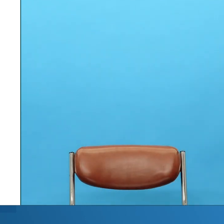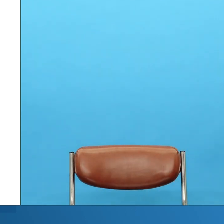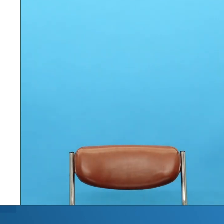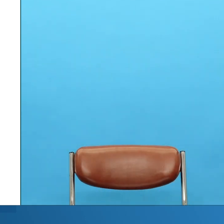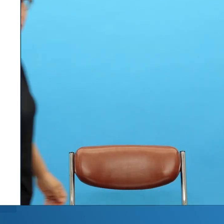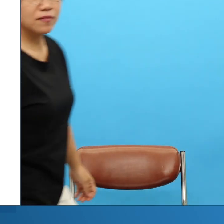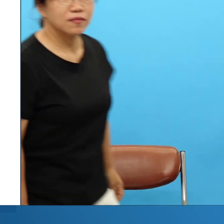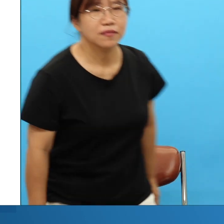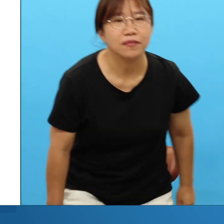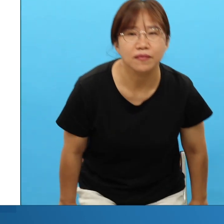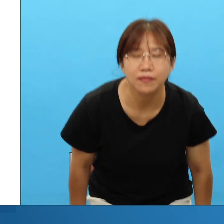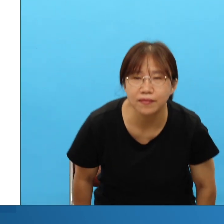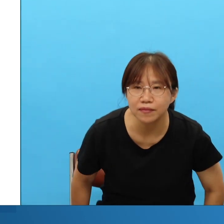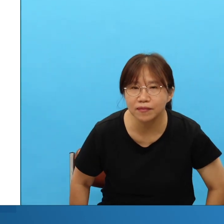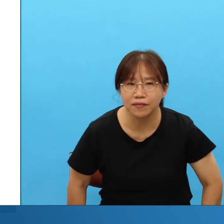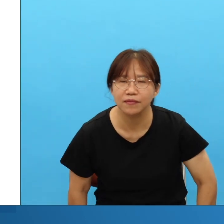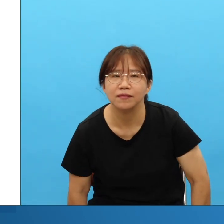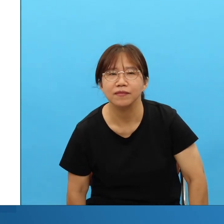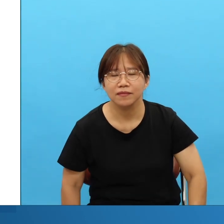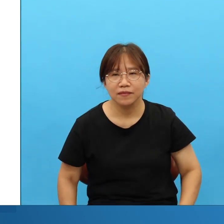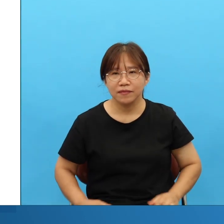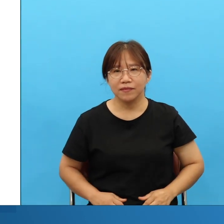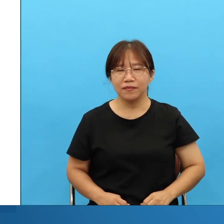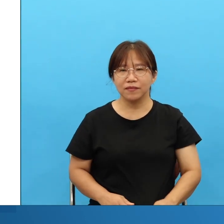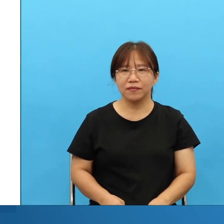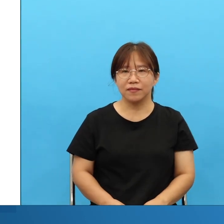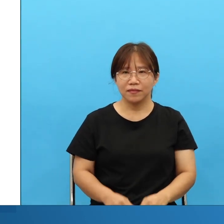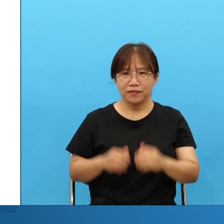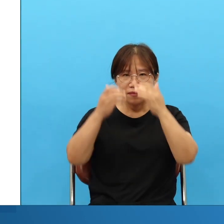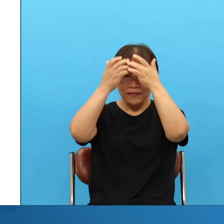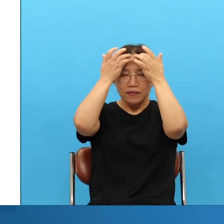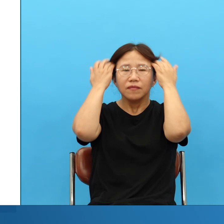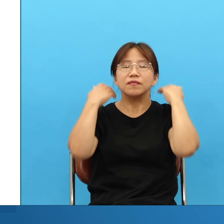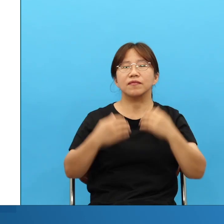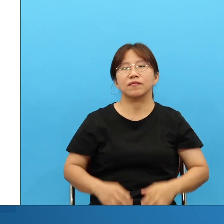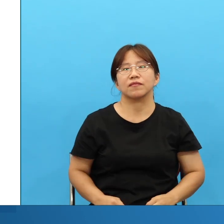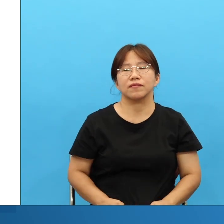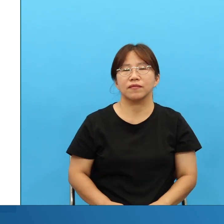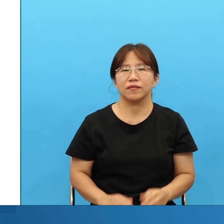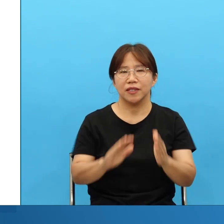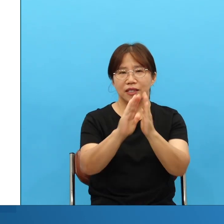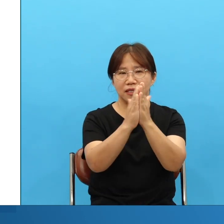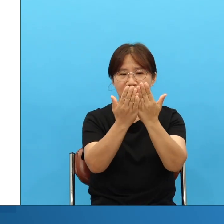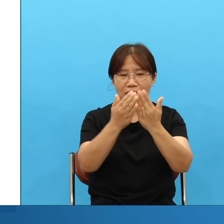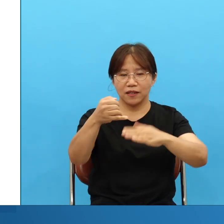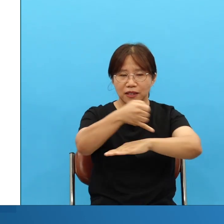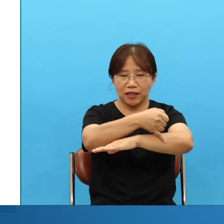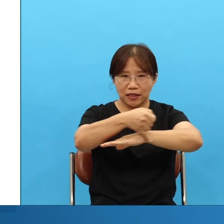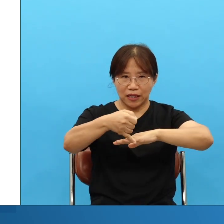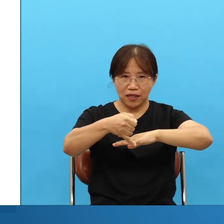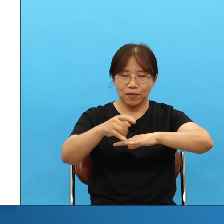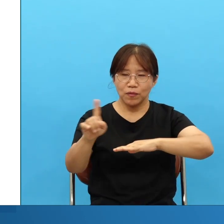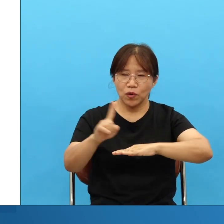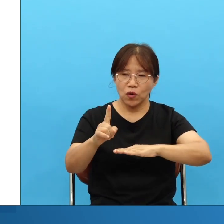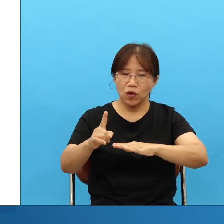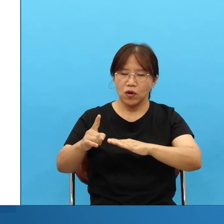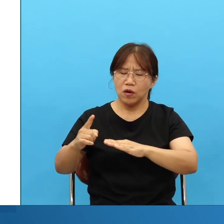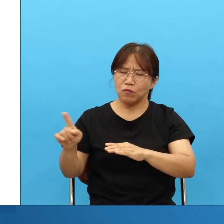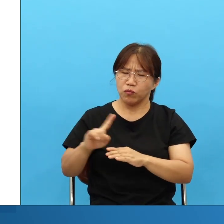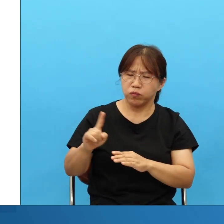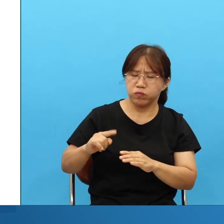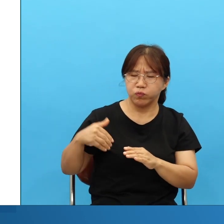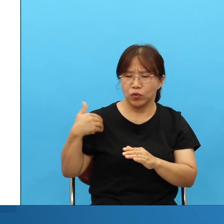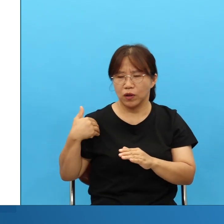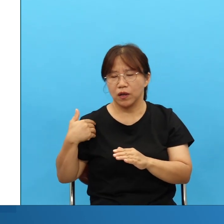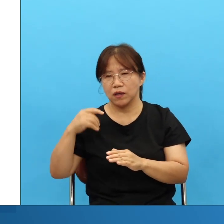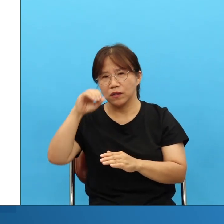따라꾸미 디자인 너무 잘했죠. 우리 교회 이제 집사님이 뭔가 따라다니는 환상 여기 시달리는